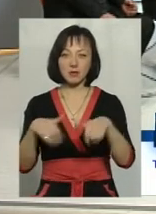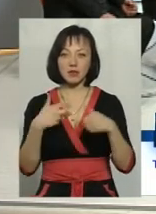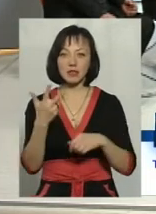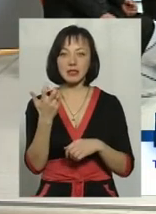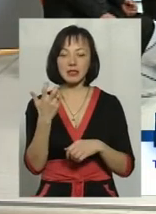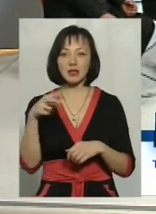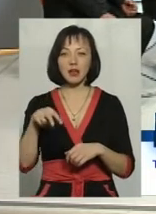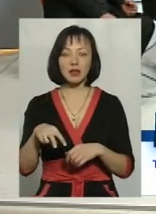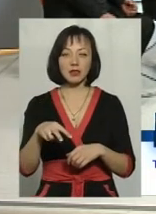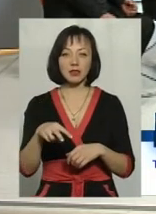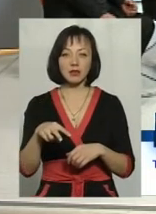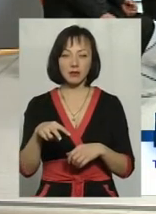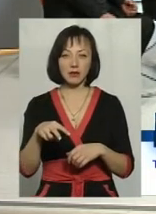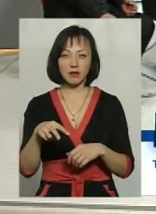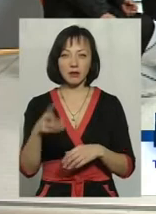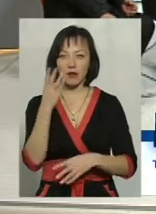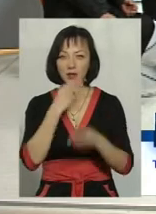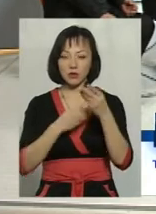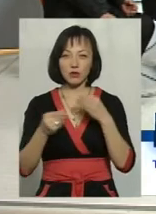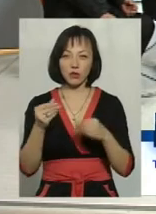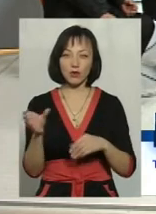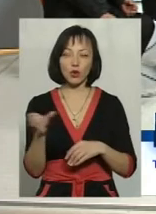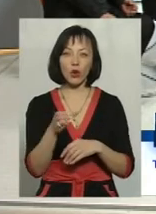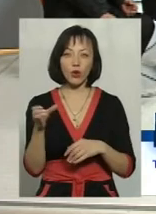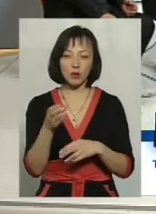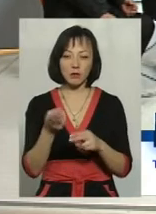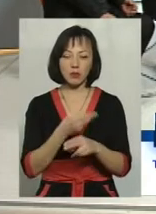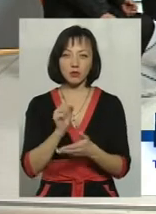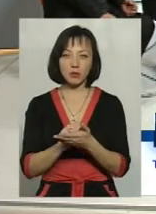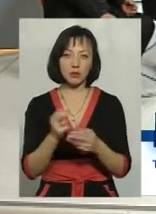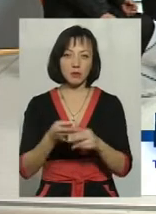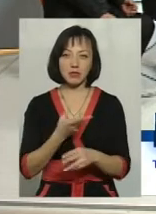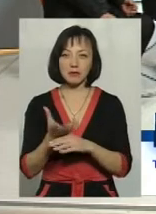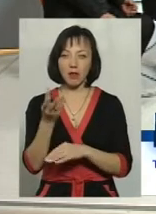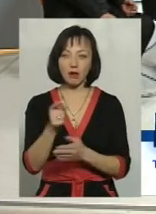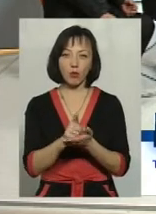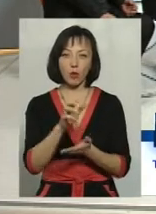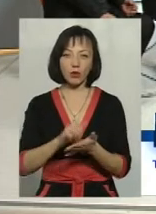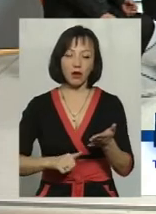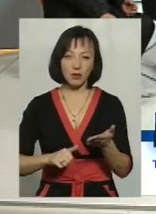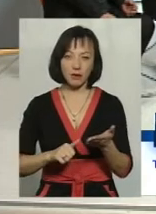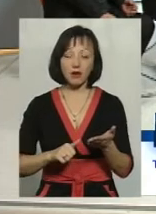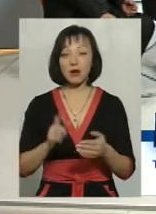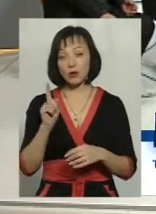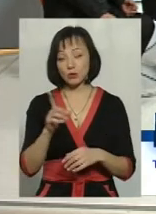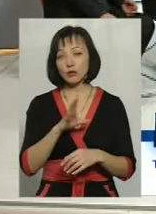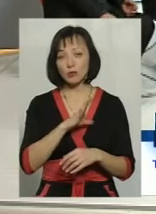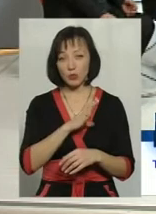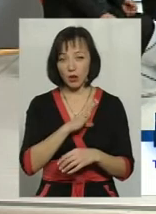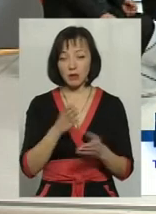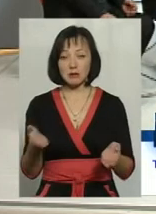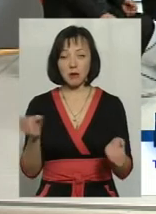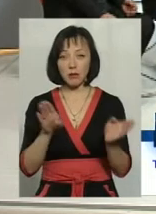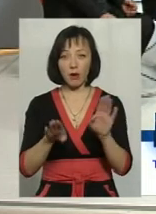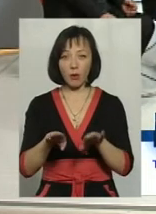300 літрів фальсифікованої горілки, якраз без документів, без сплати акцизного податку, хоча вона була